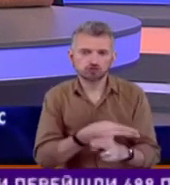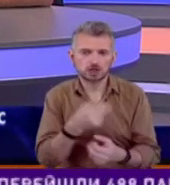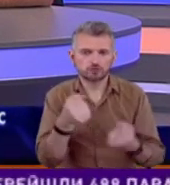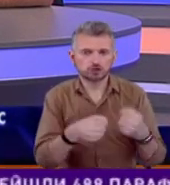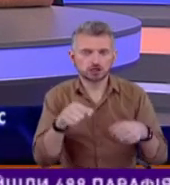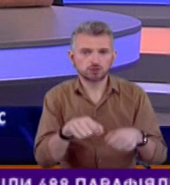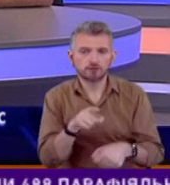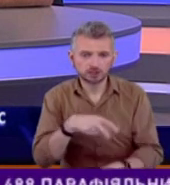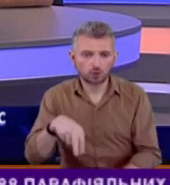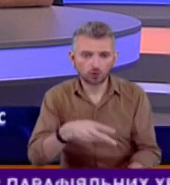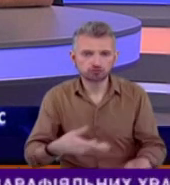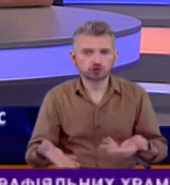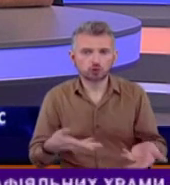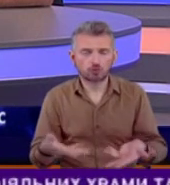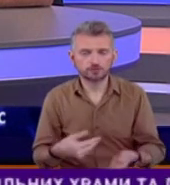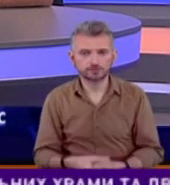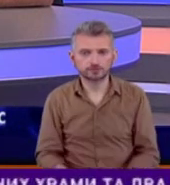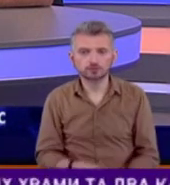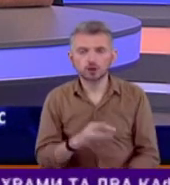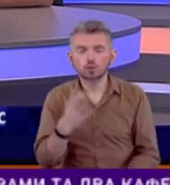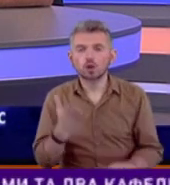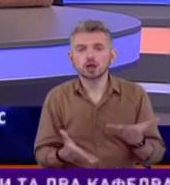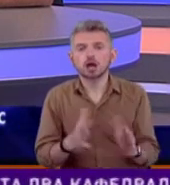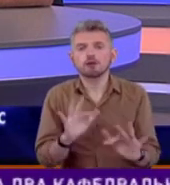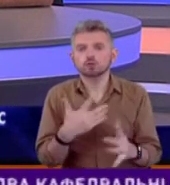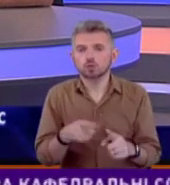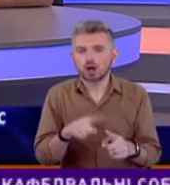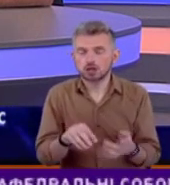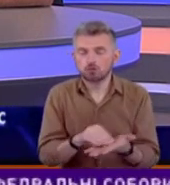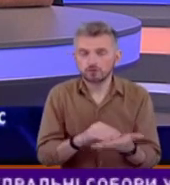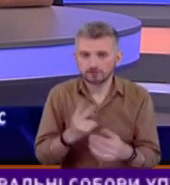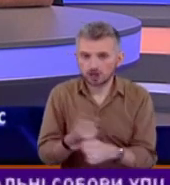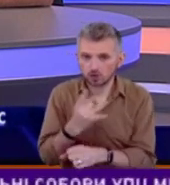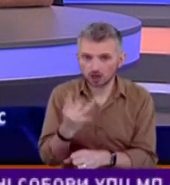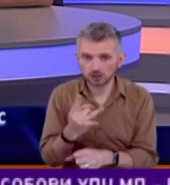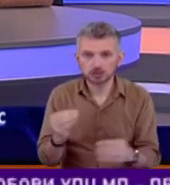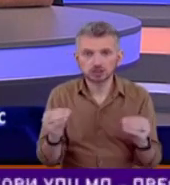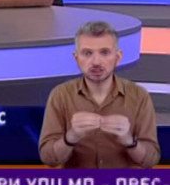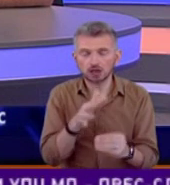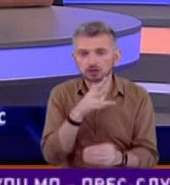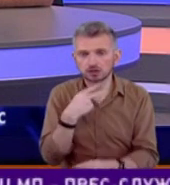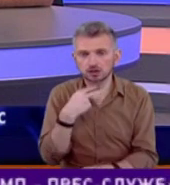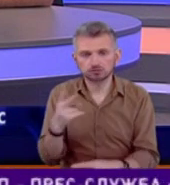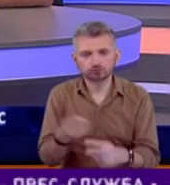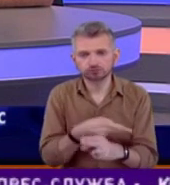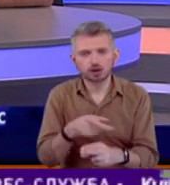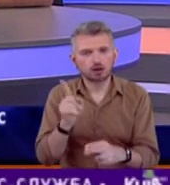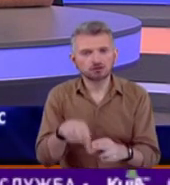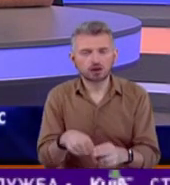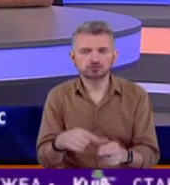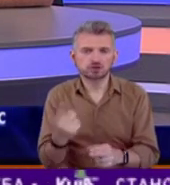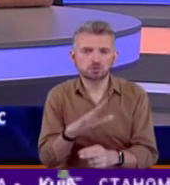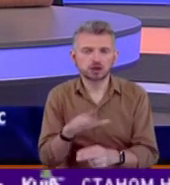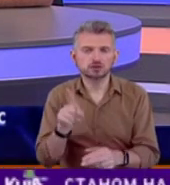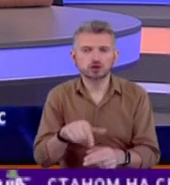и ты ходишь пешком. Но если, не дай бог, это повторится второй раз, 10 лет и даже не подходи. И ты потом даже